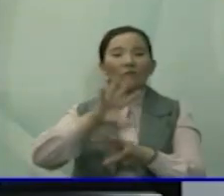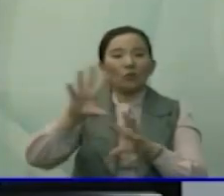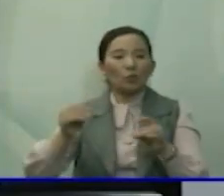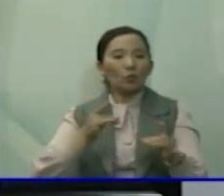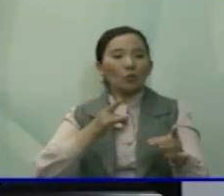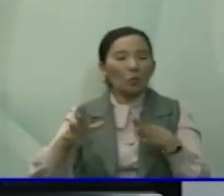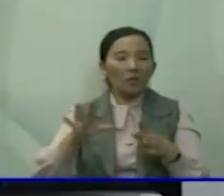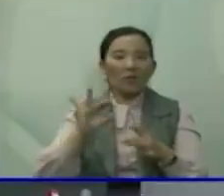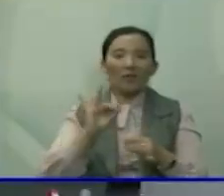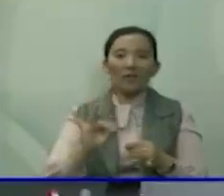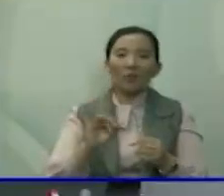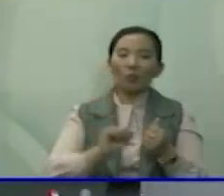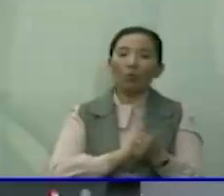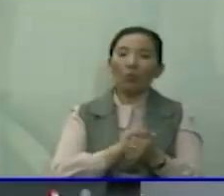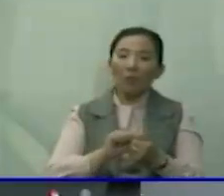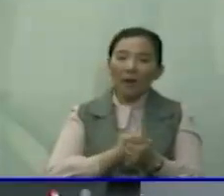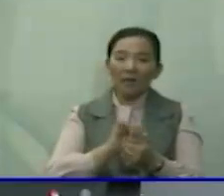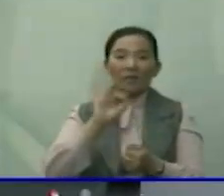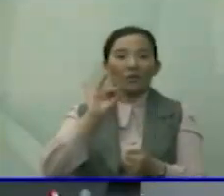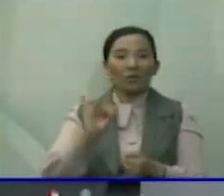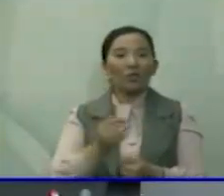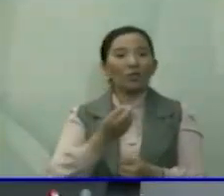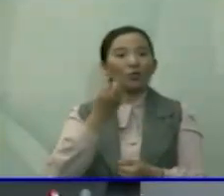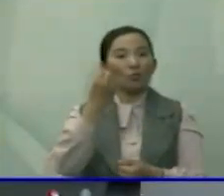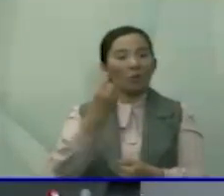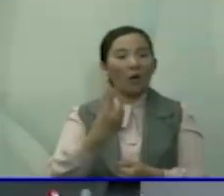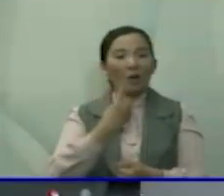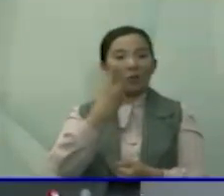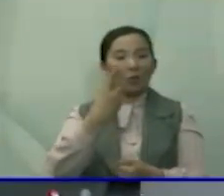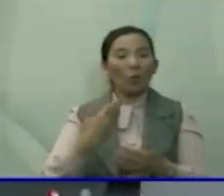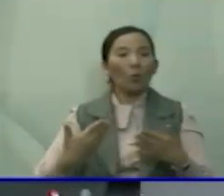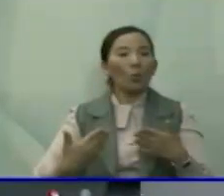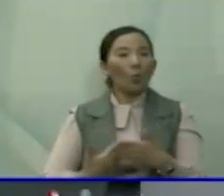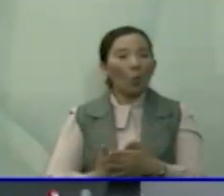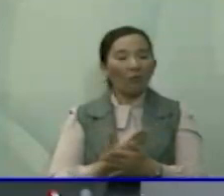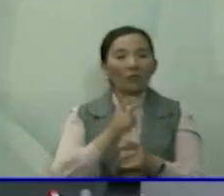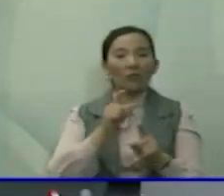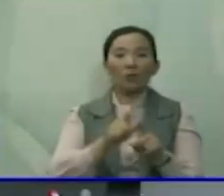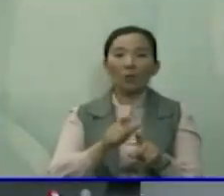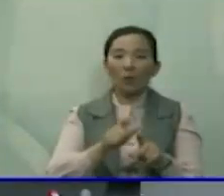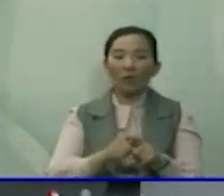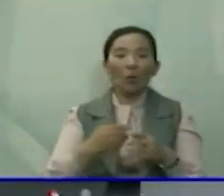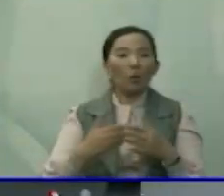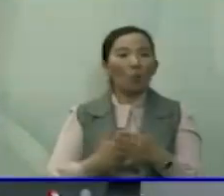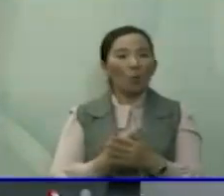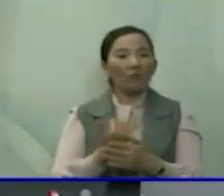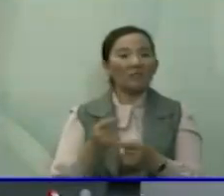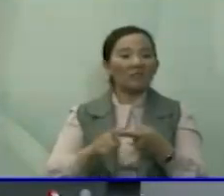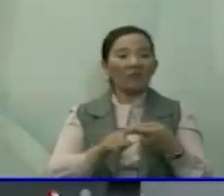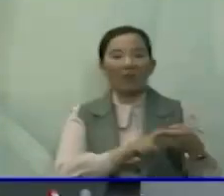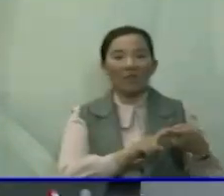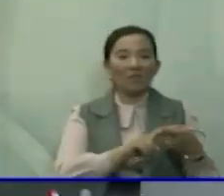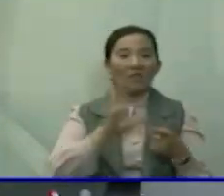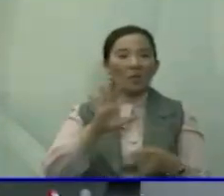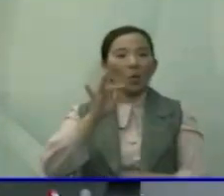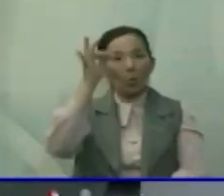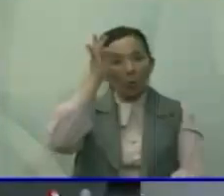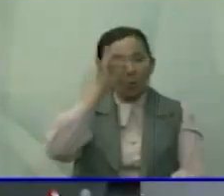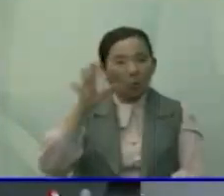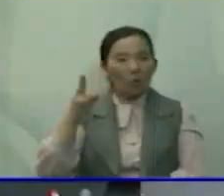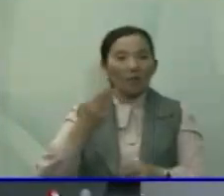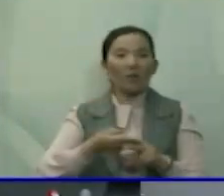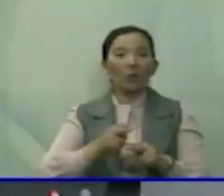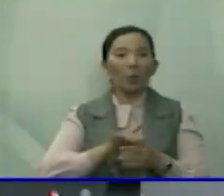бумаги и еще одно новое слово новый термин связаны с культурой китая